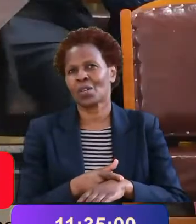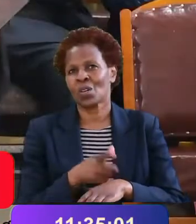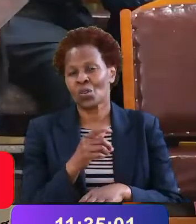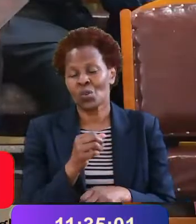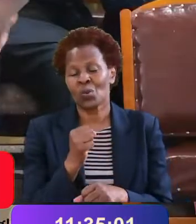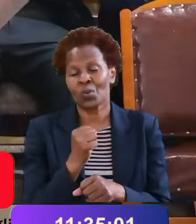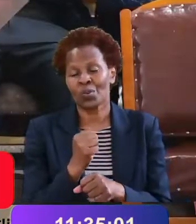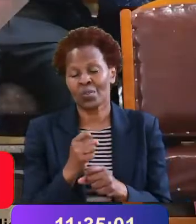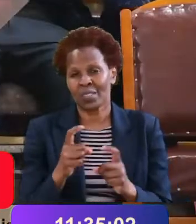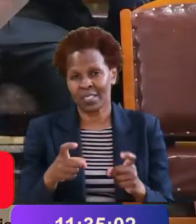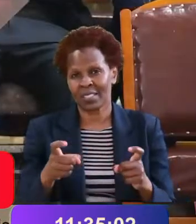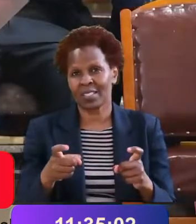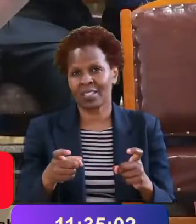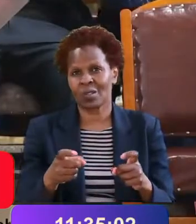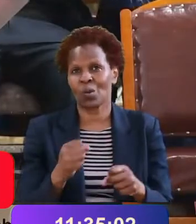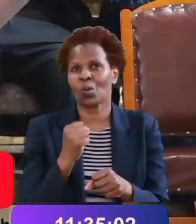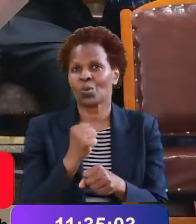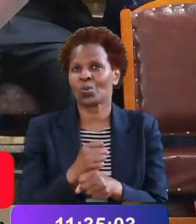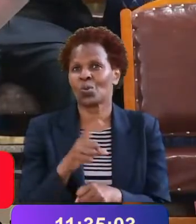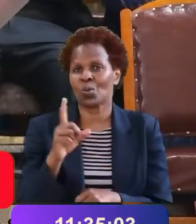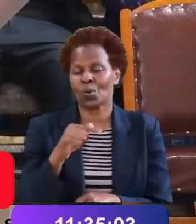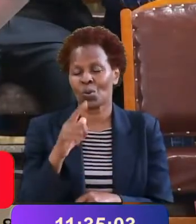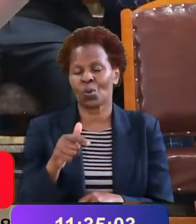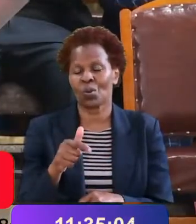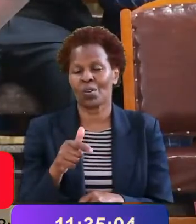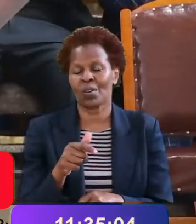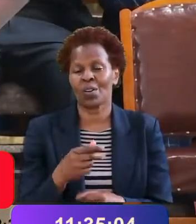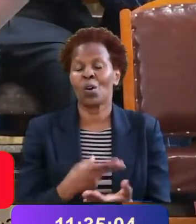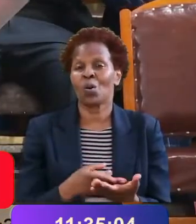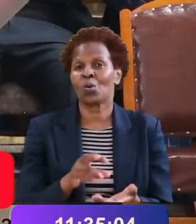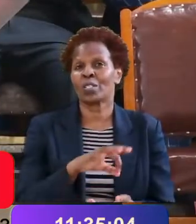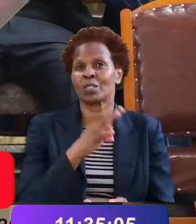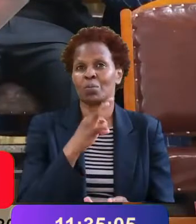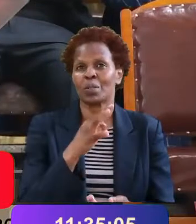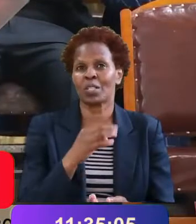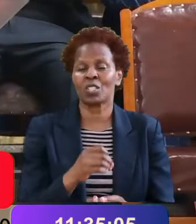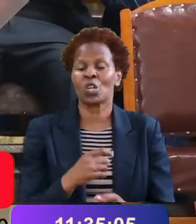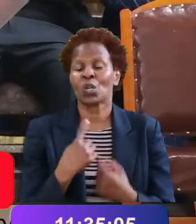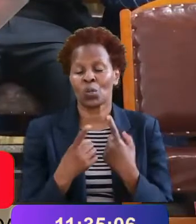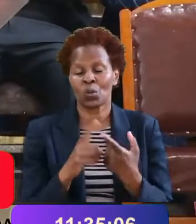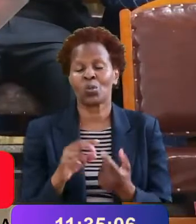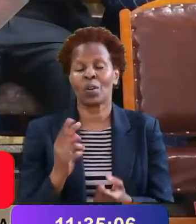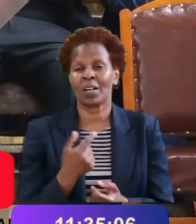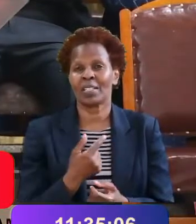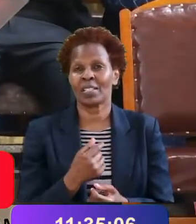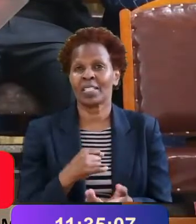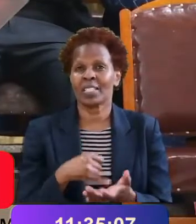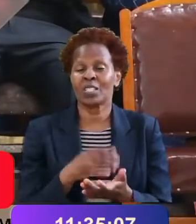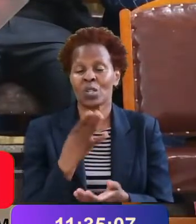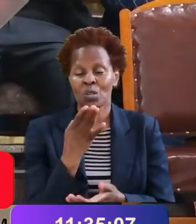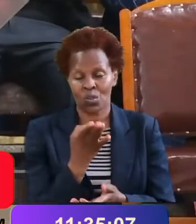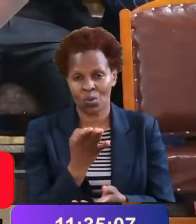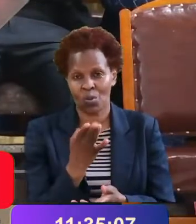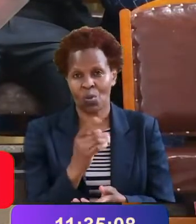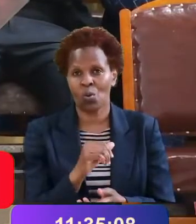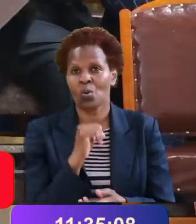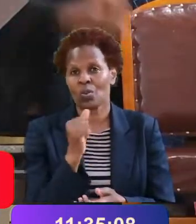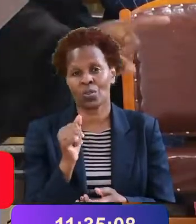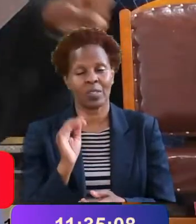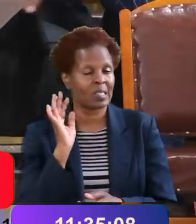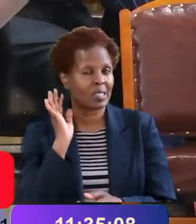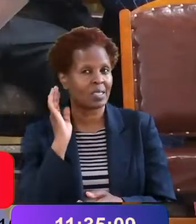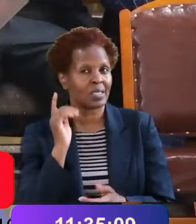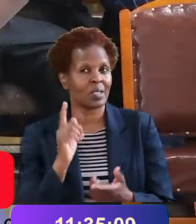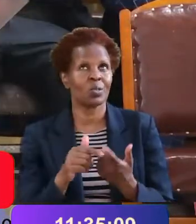kufanya dhambi, Roho wa Mungu huwa anakunenea. Ni vile wewe hutaki kusikiza sauti, sauti yake. Ungesikia sauti yake